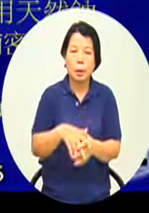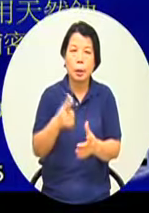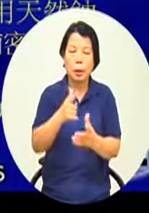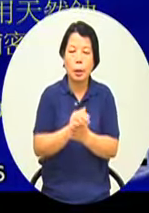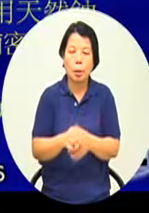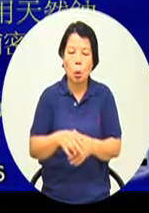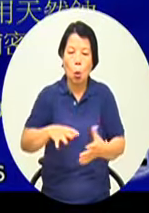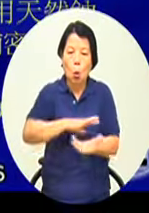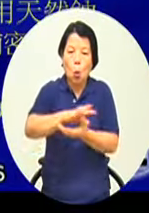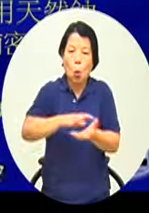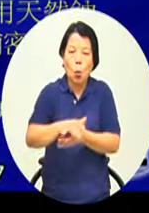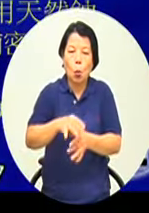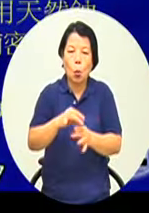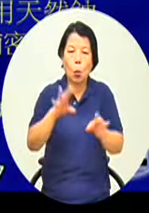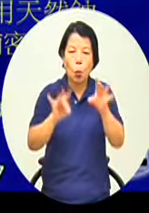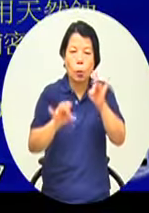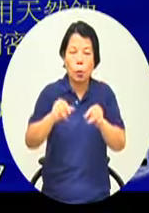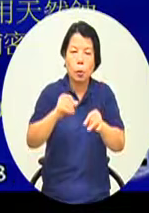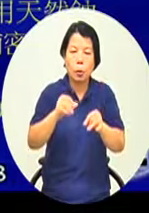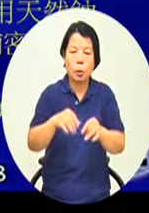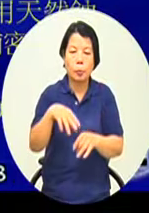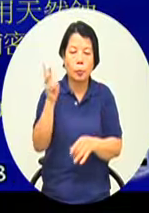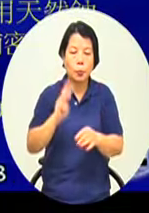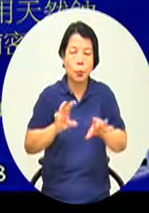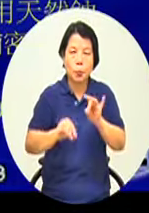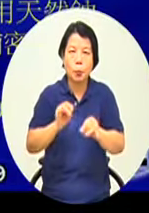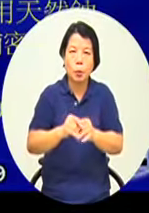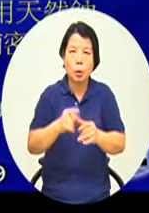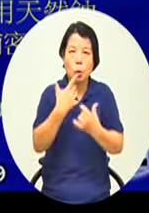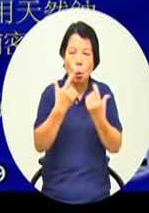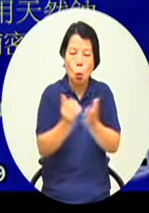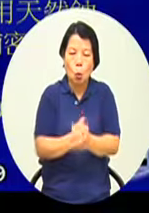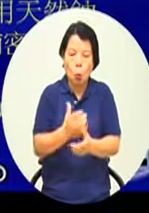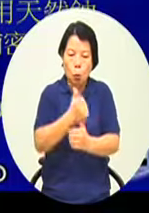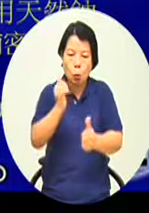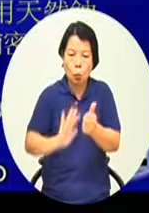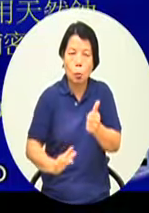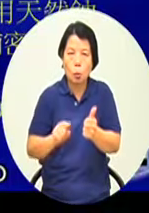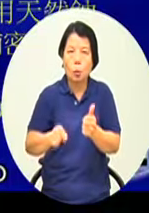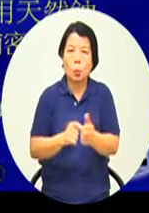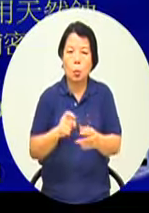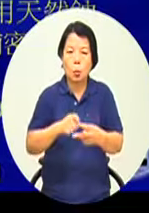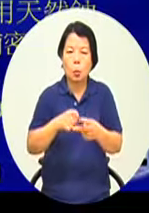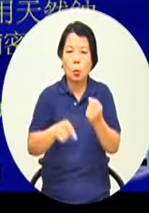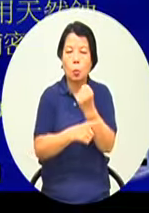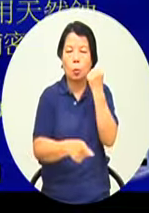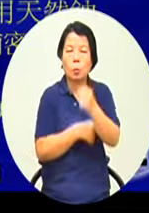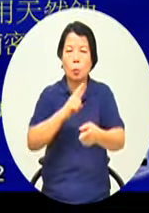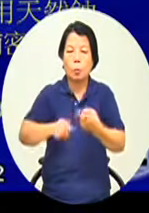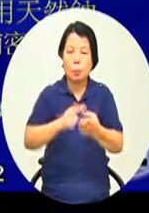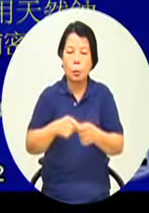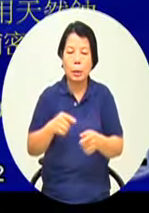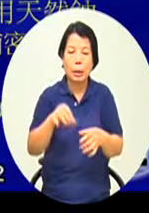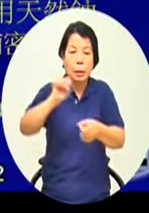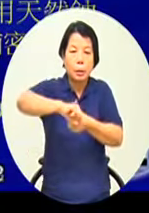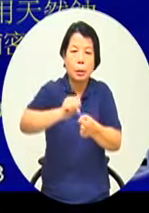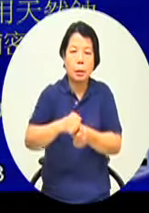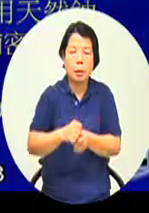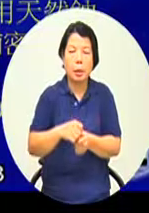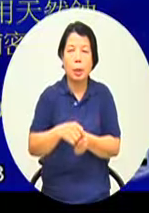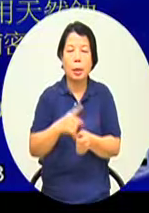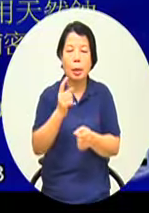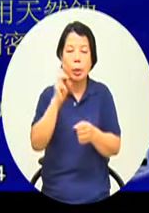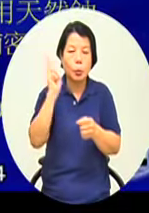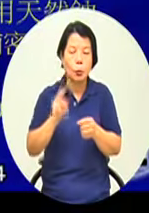最不能接受，就是在你防洪的浚沟里面的底层加上水泥，这是不可以的，这是违反绿能的